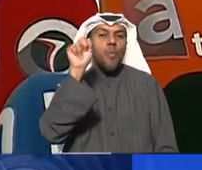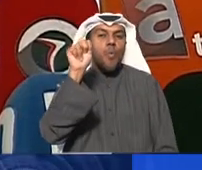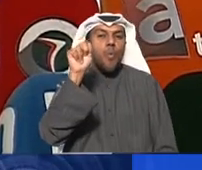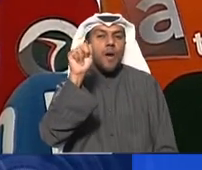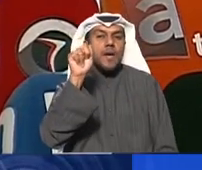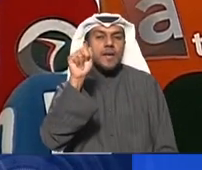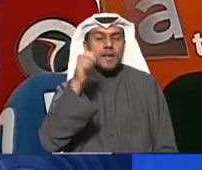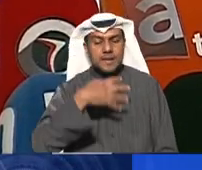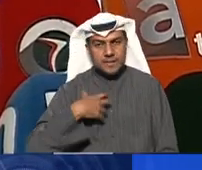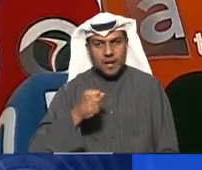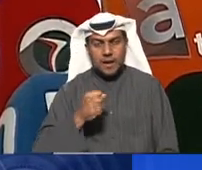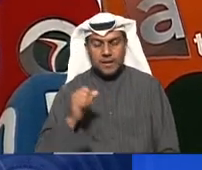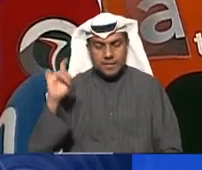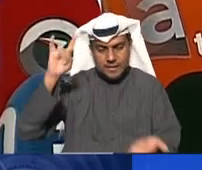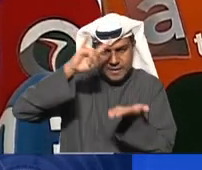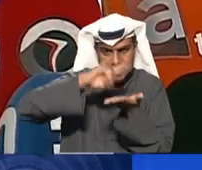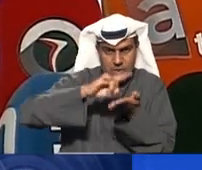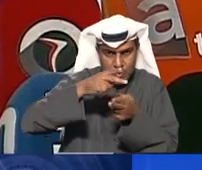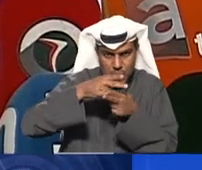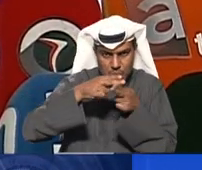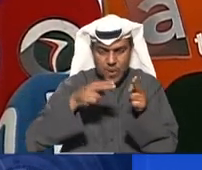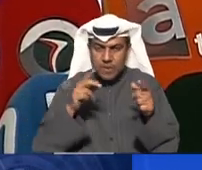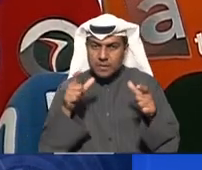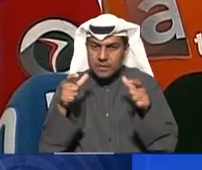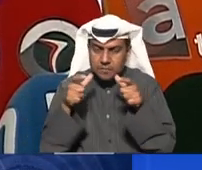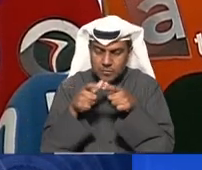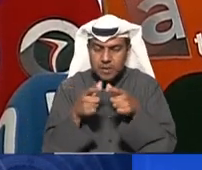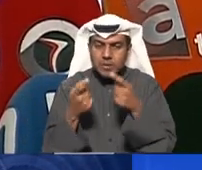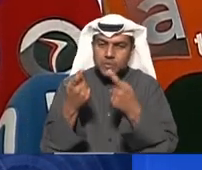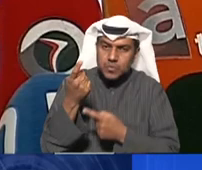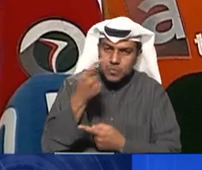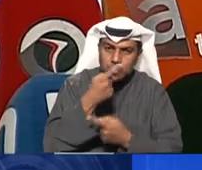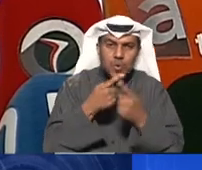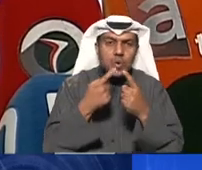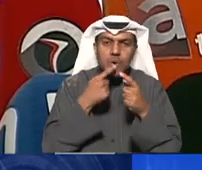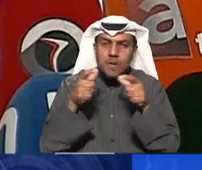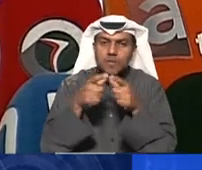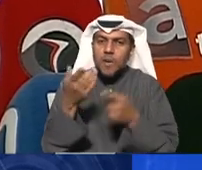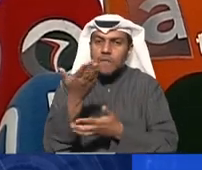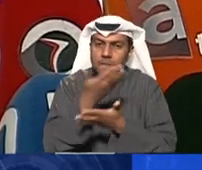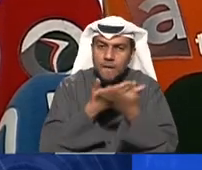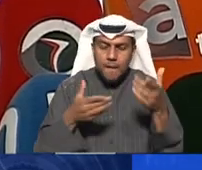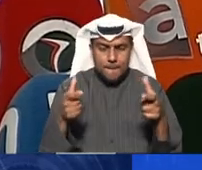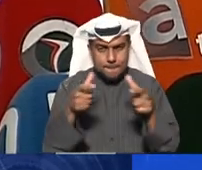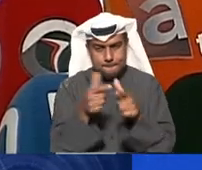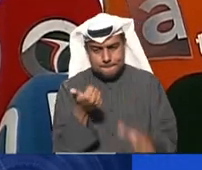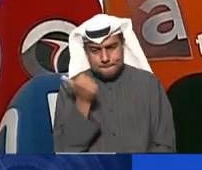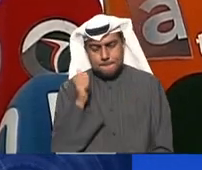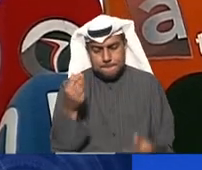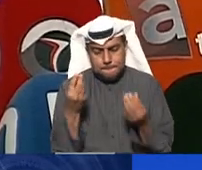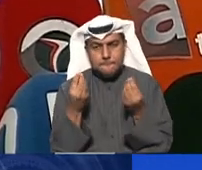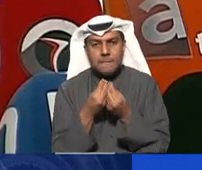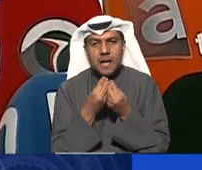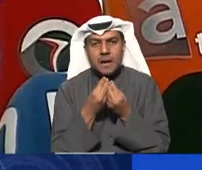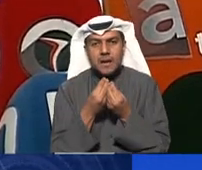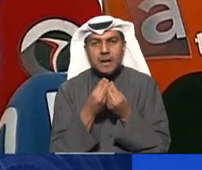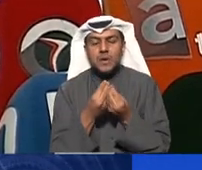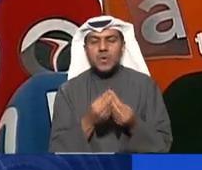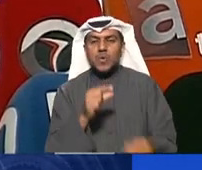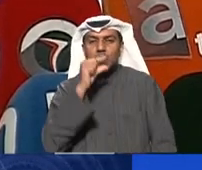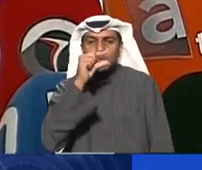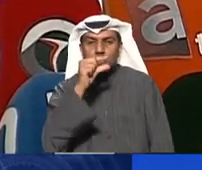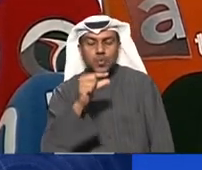التطورات في فحص وعلاج المرض. كما قام أيضا الوفد بالاجتماع مع الطاقم الطبي